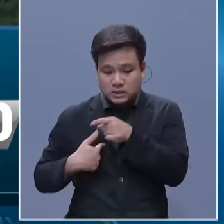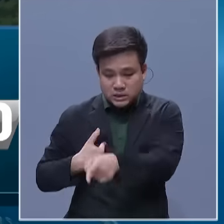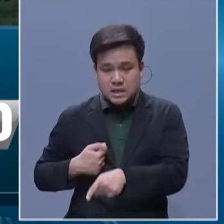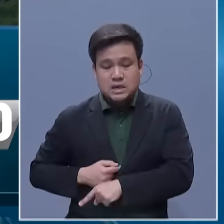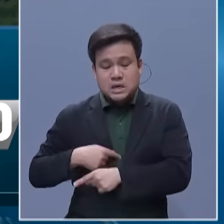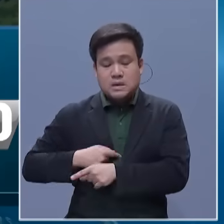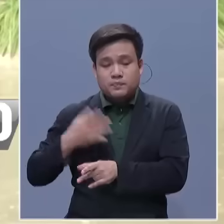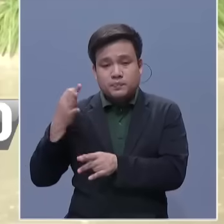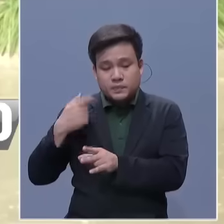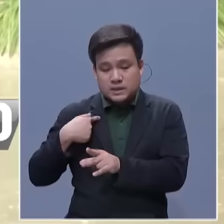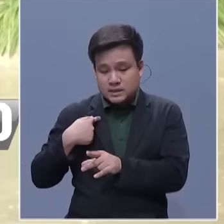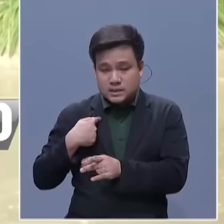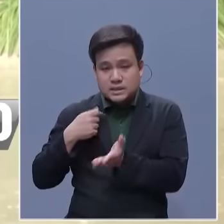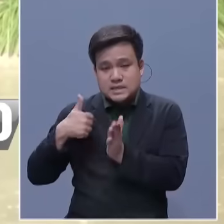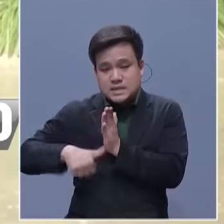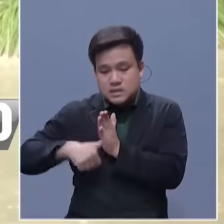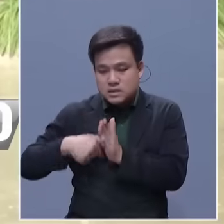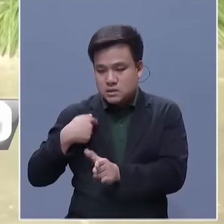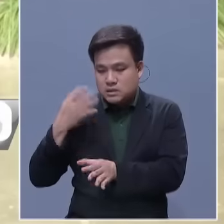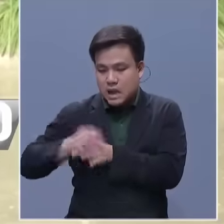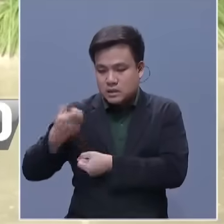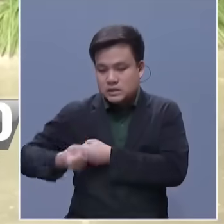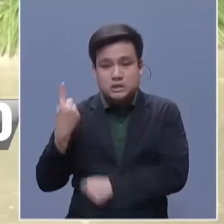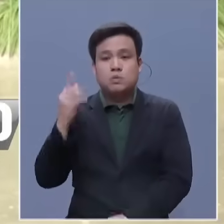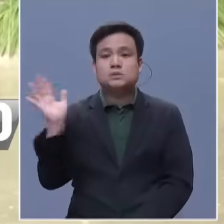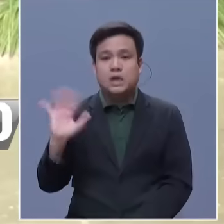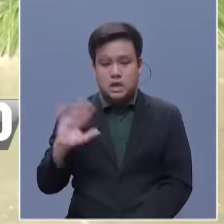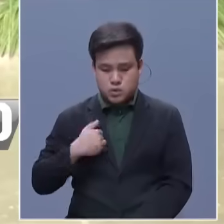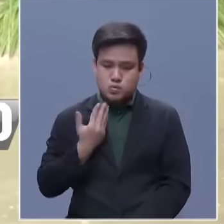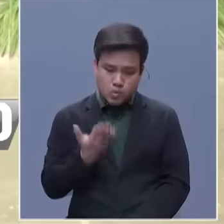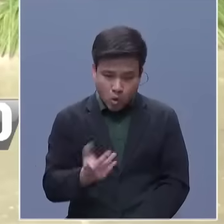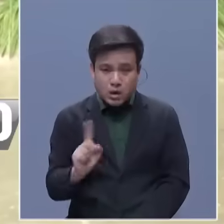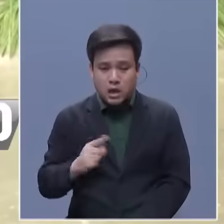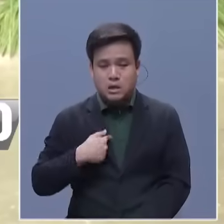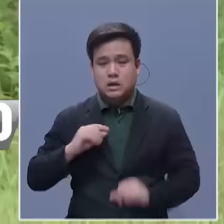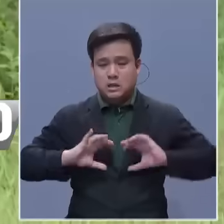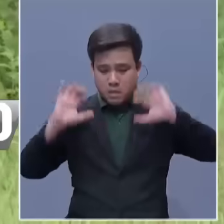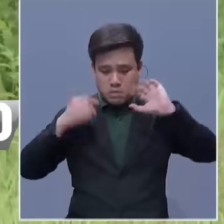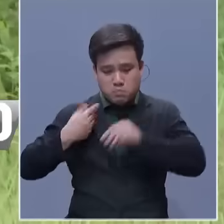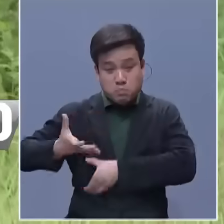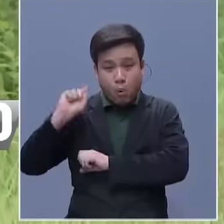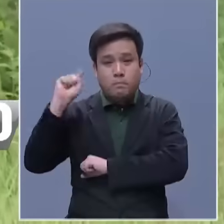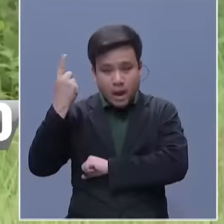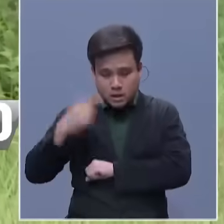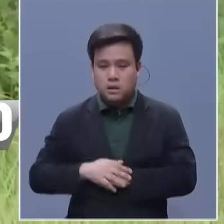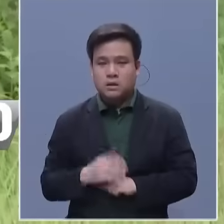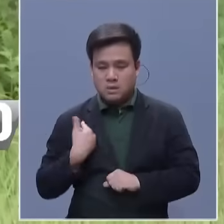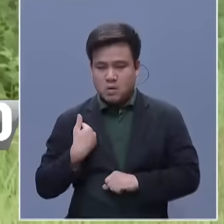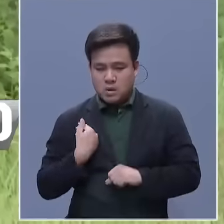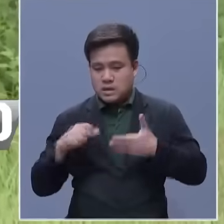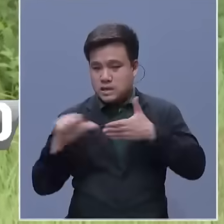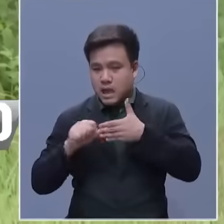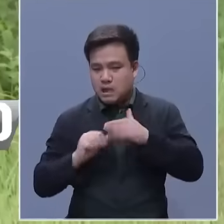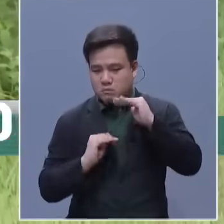มาทำการเกษตรเพียงอย่างเดียวจึงอยากให้รัฐบาลทบทวนปรับเงื่อนไขเพิ่มเพดานหนี้ให้เกษตรกรที่มีหนี้เกิน 300,000